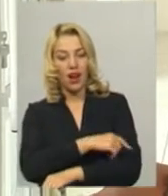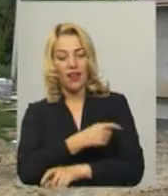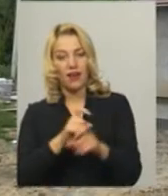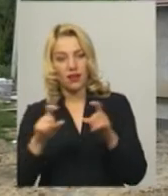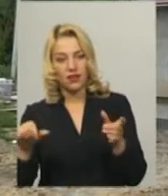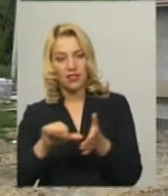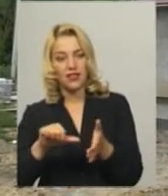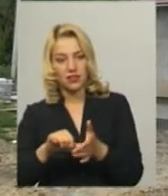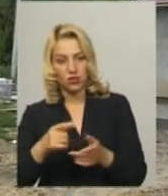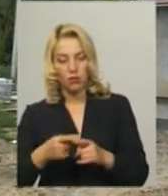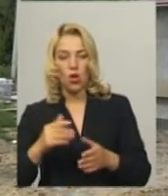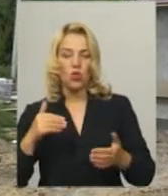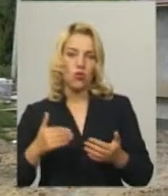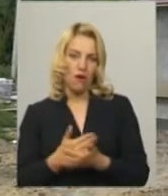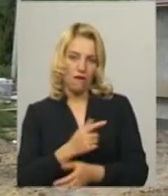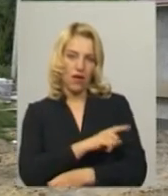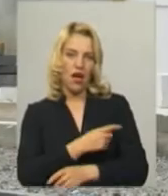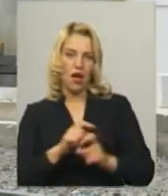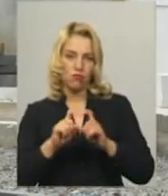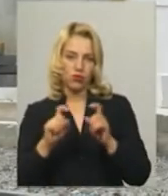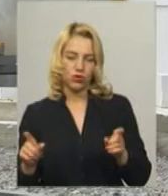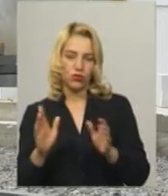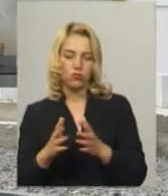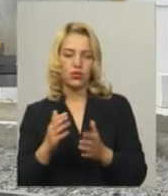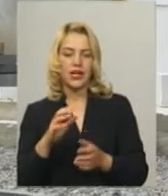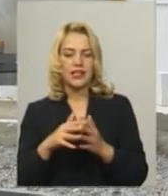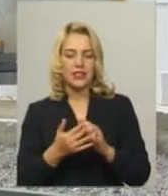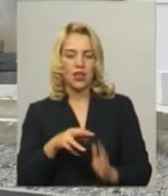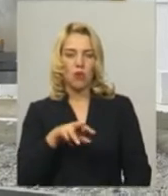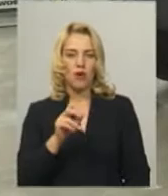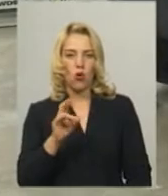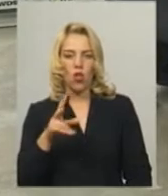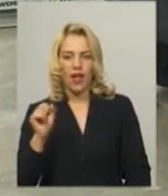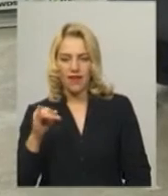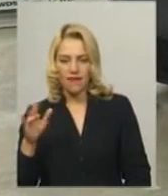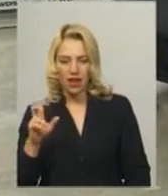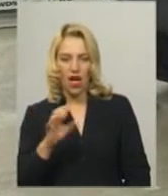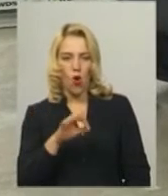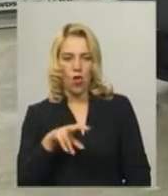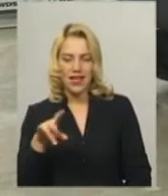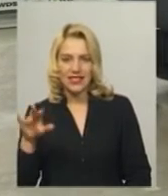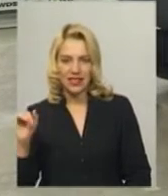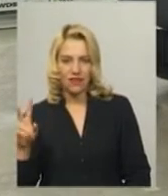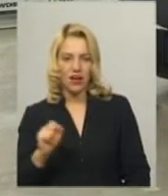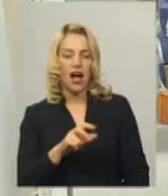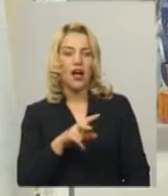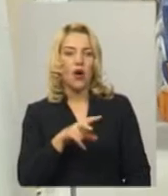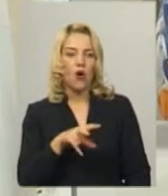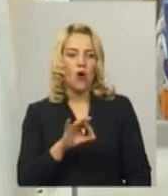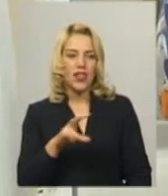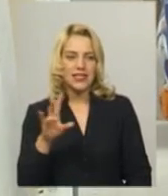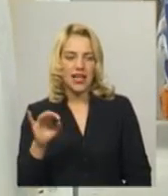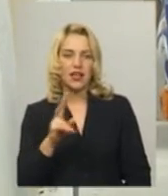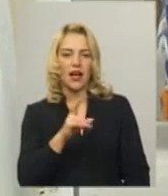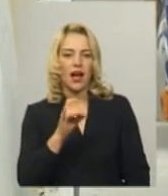дільнична. Нова амбулаторія обслуговуватиме населення сіл Миколаївки, Олексіївки, Олександрівки, Карповець, Пилявки, Телижинців,